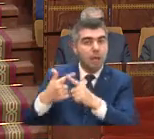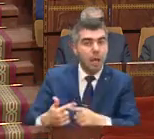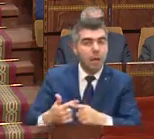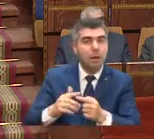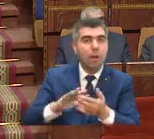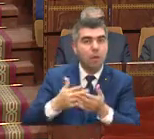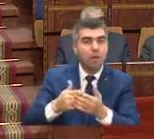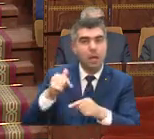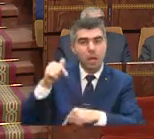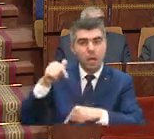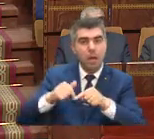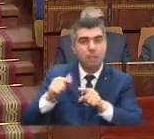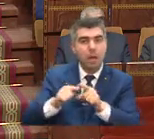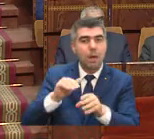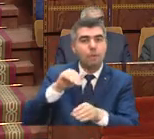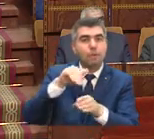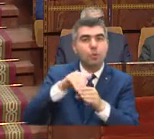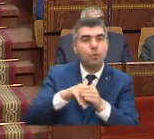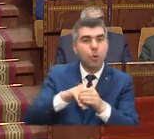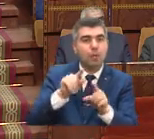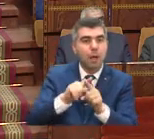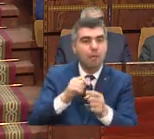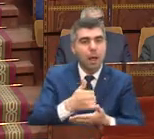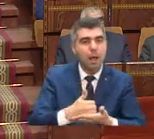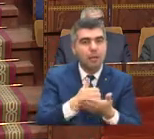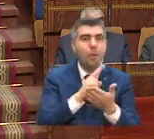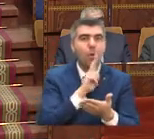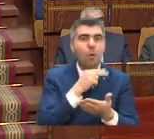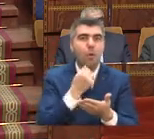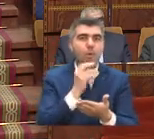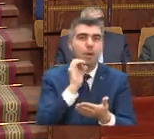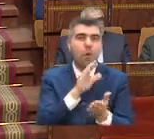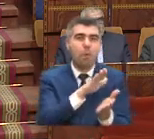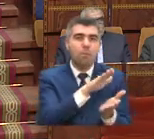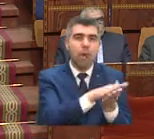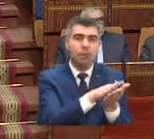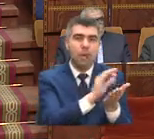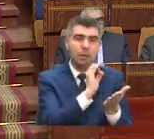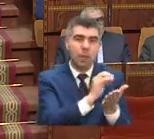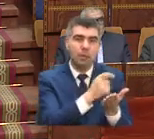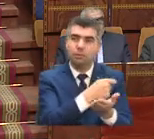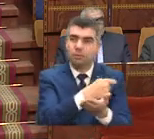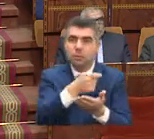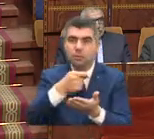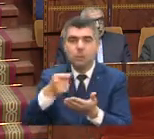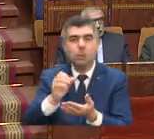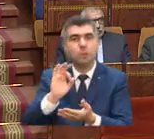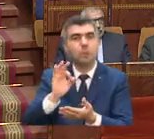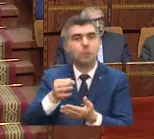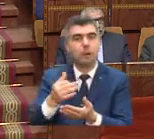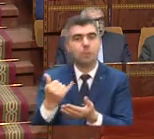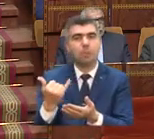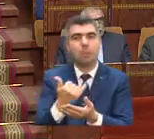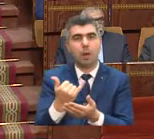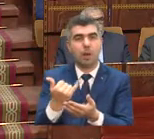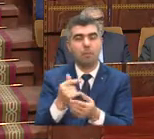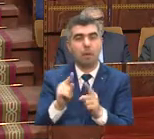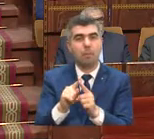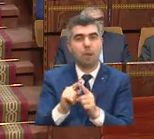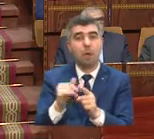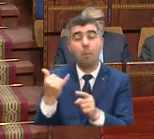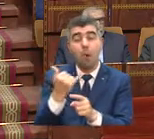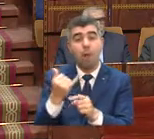كيتوفرها صندوق المقاصة. وفي هذا الإطار لا بد من التفكير الجدي من تفعيل صندوق الزكاة اللي